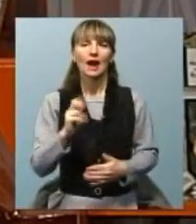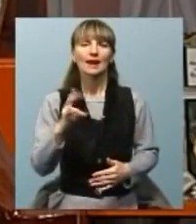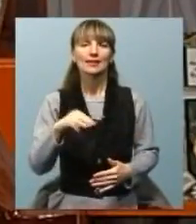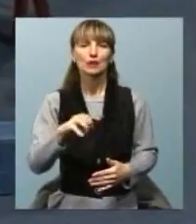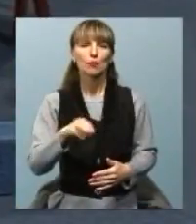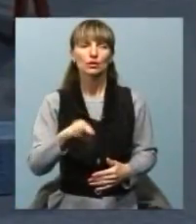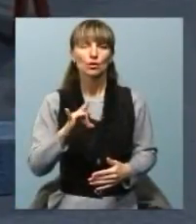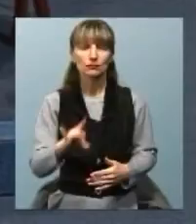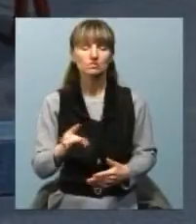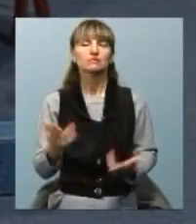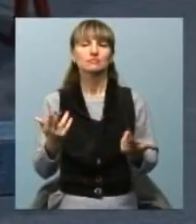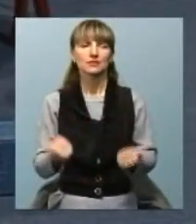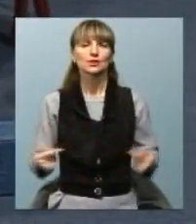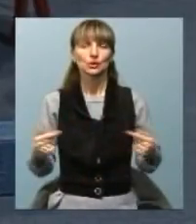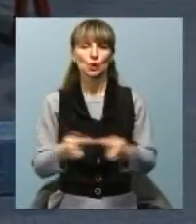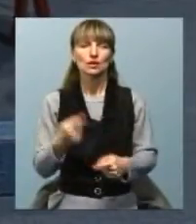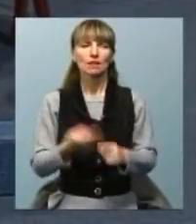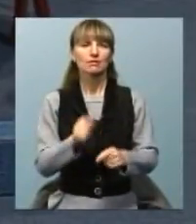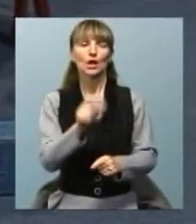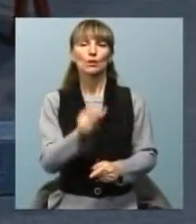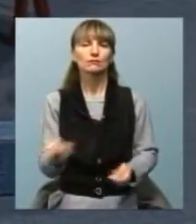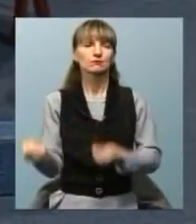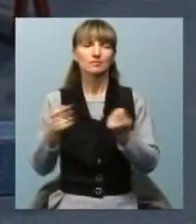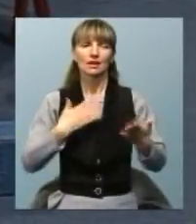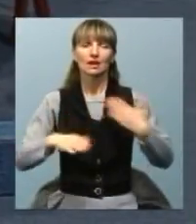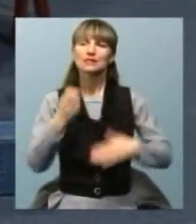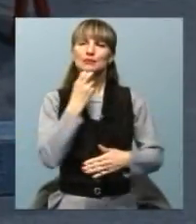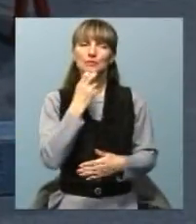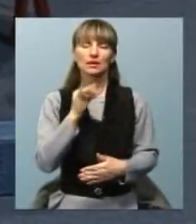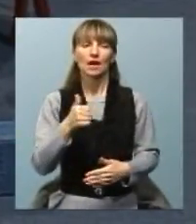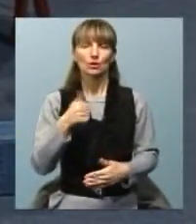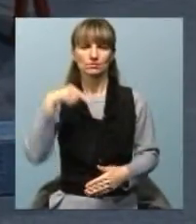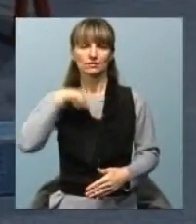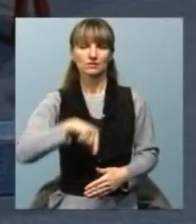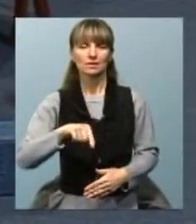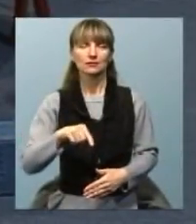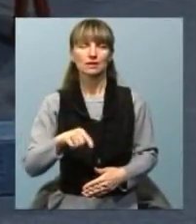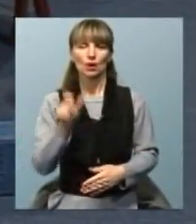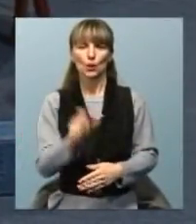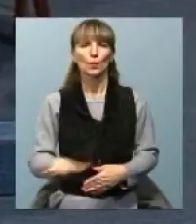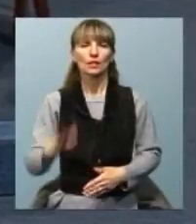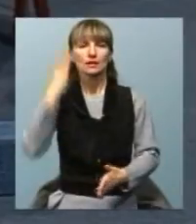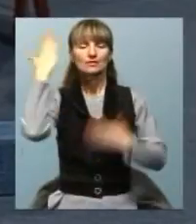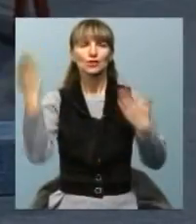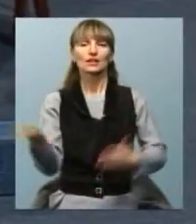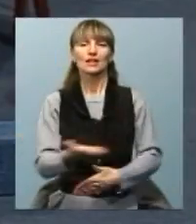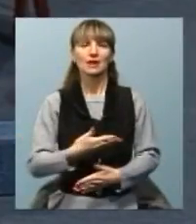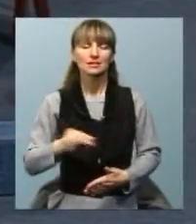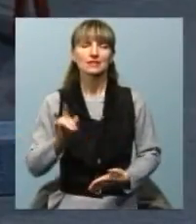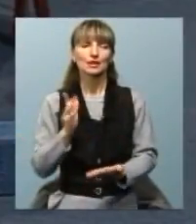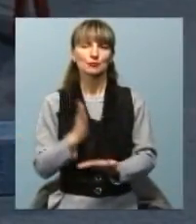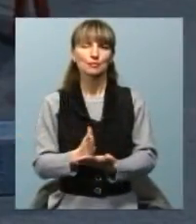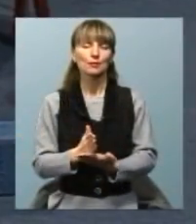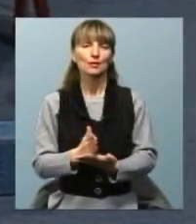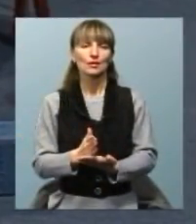Да. Так, абсолютно вірно. Це ті люди, які несуть радість, сміх та позитив у маси. І, тобто, розважають нас і дуже мають